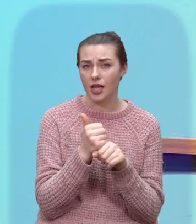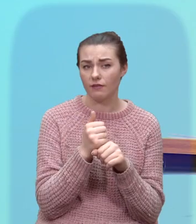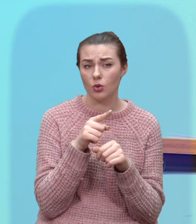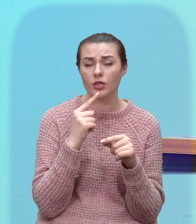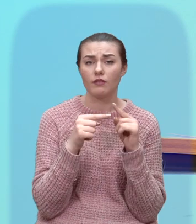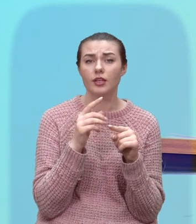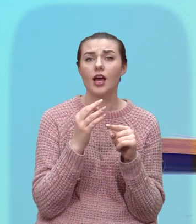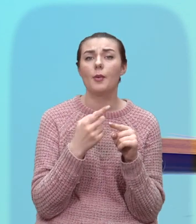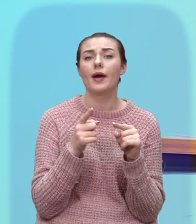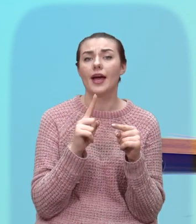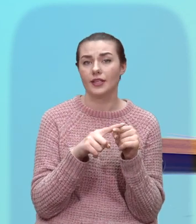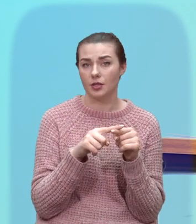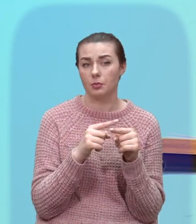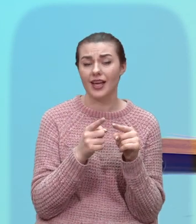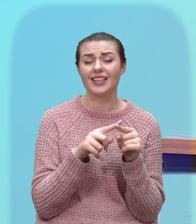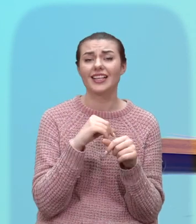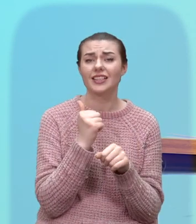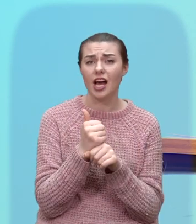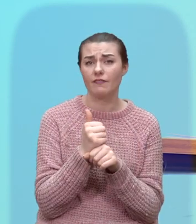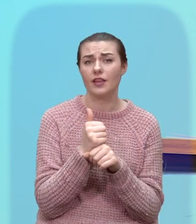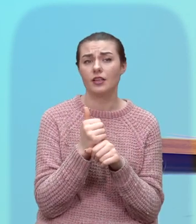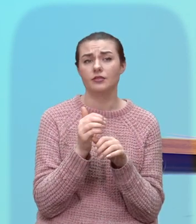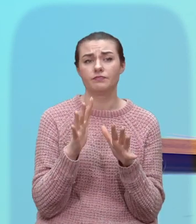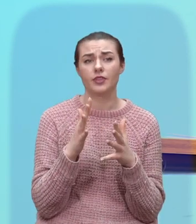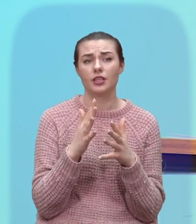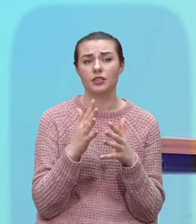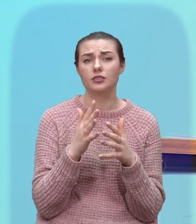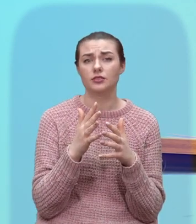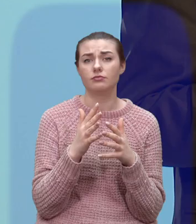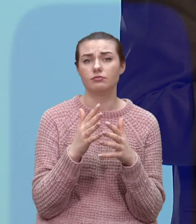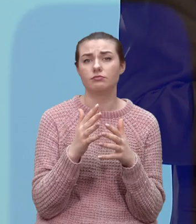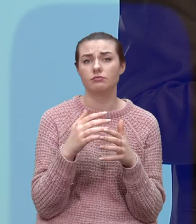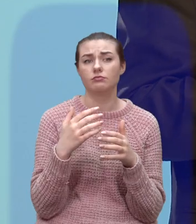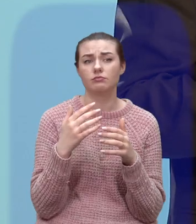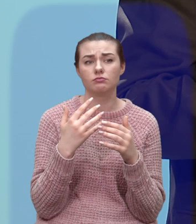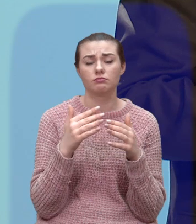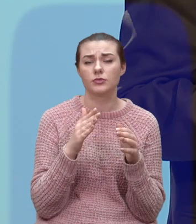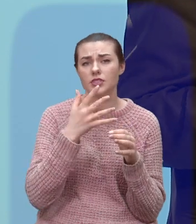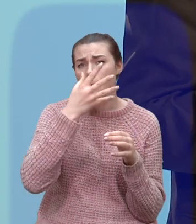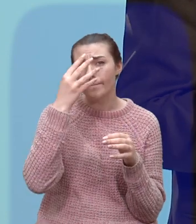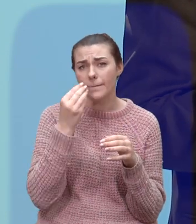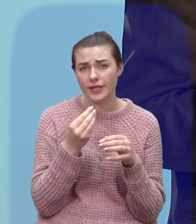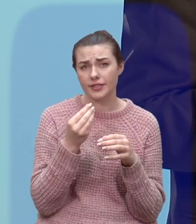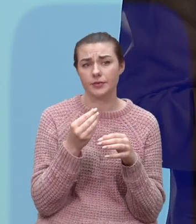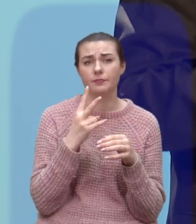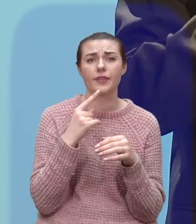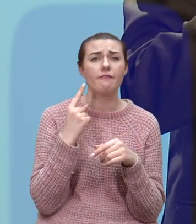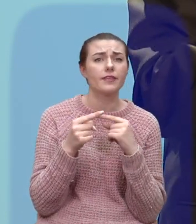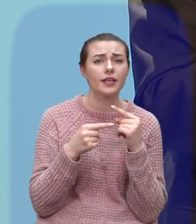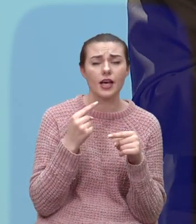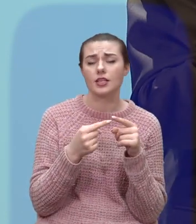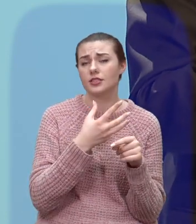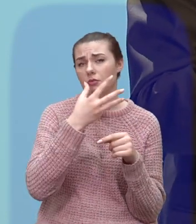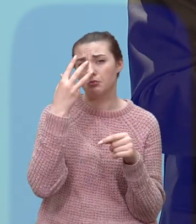да и он говорит именно об этом вот это главное оказалось не то что второстепенным она оказалась совершенно забытым на